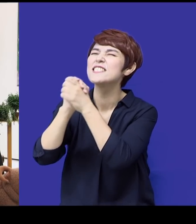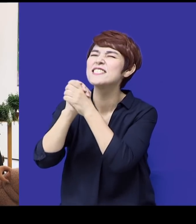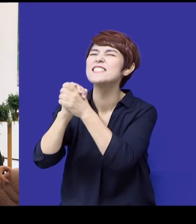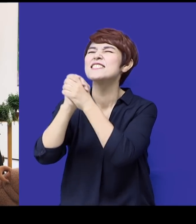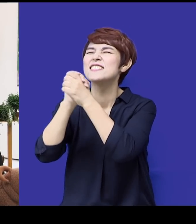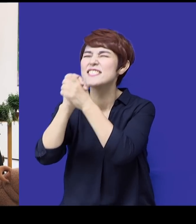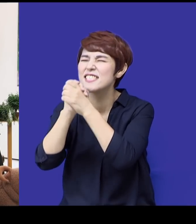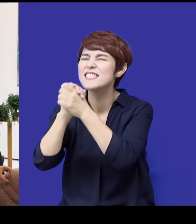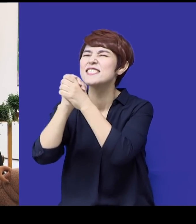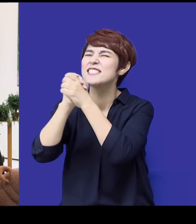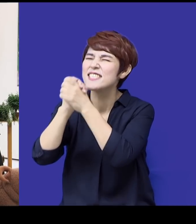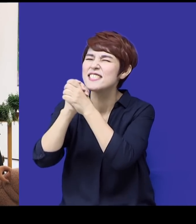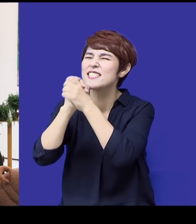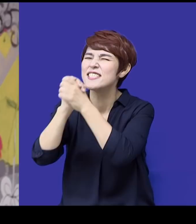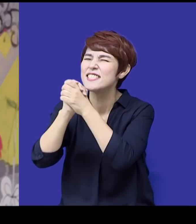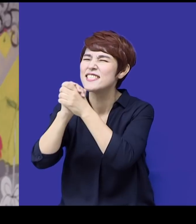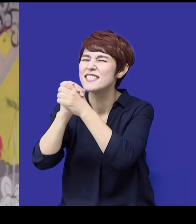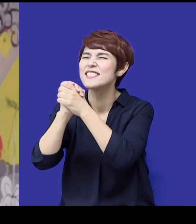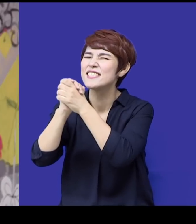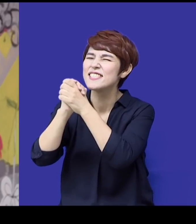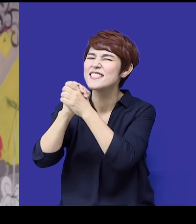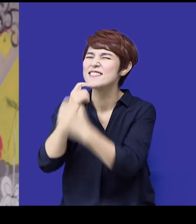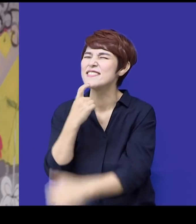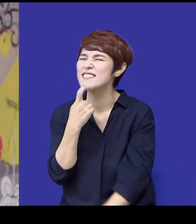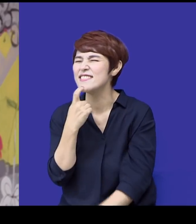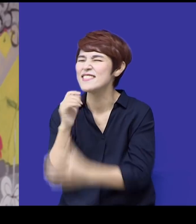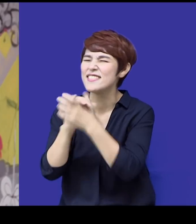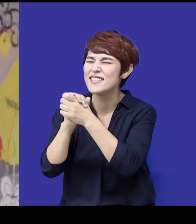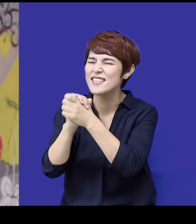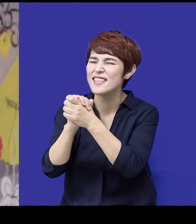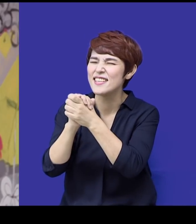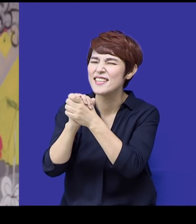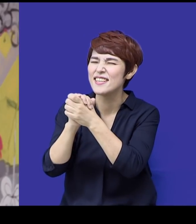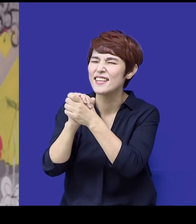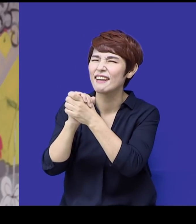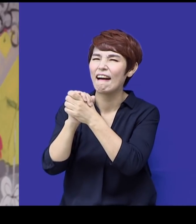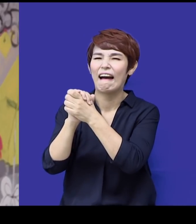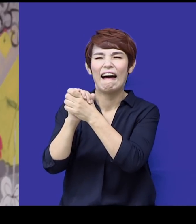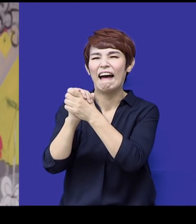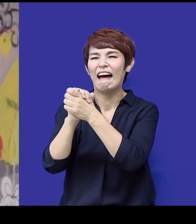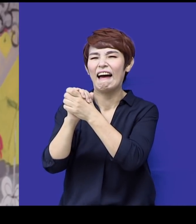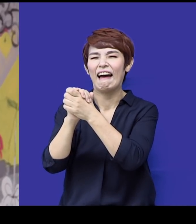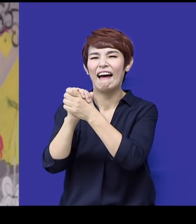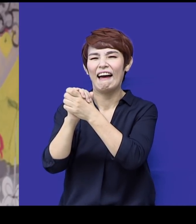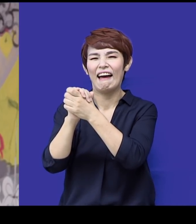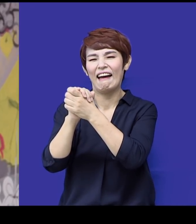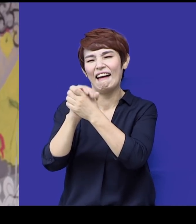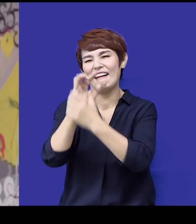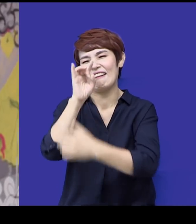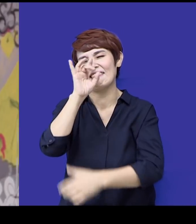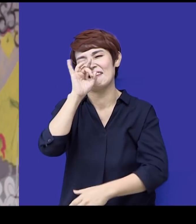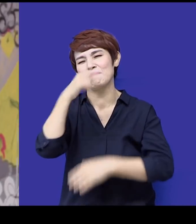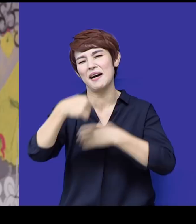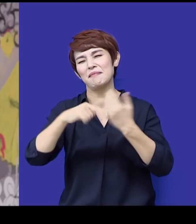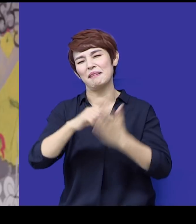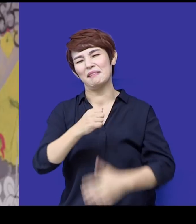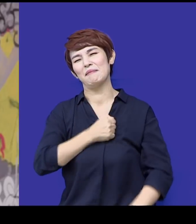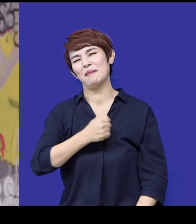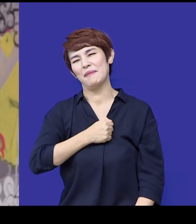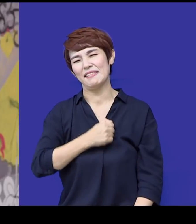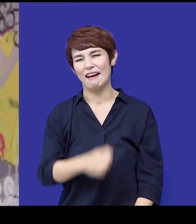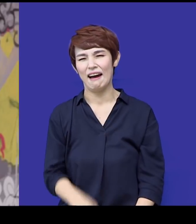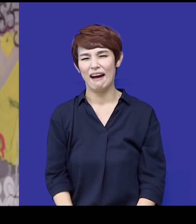씨름하듯이 뗐었는데 안 되더라고요. 그게 마음만 답답하고 힘들고